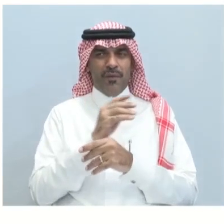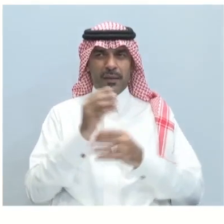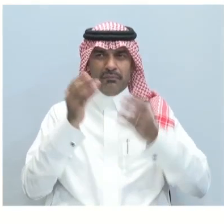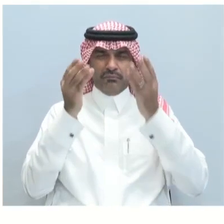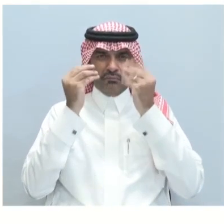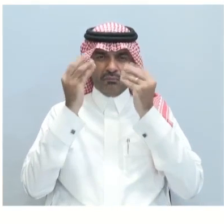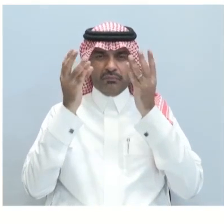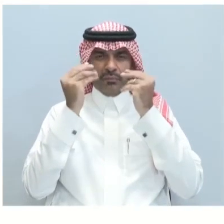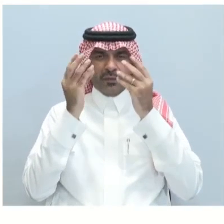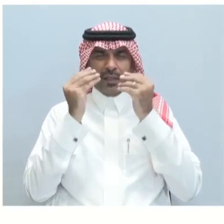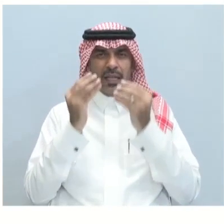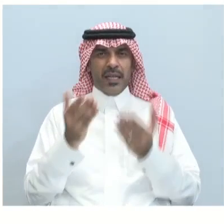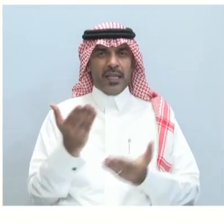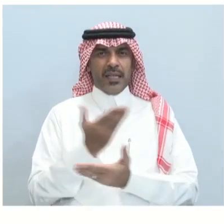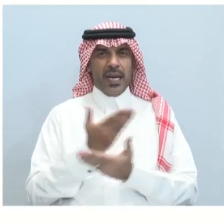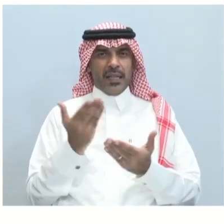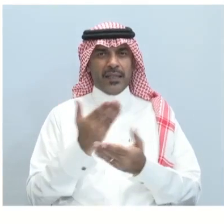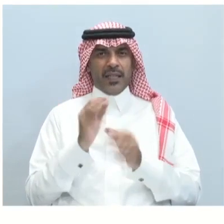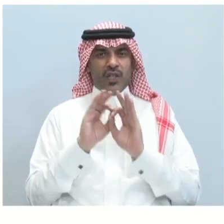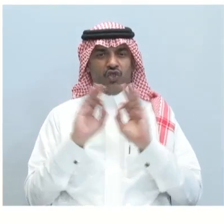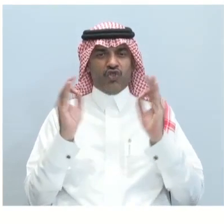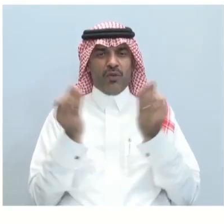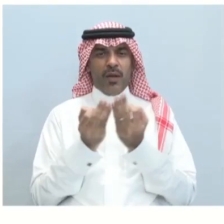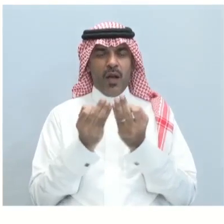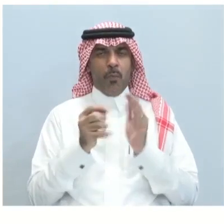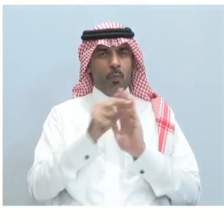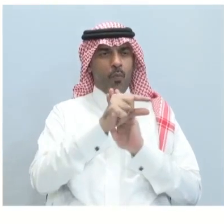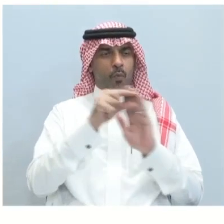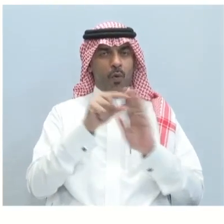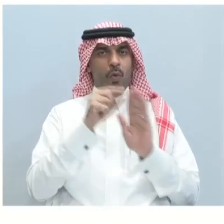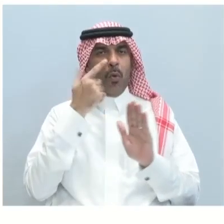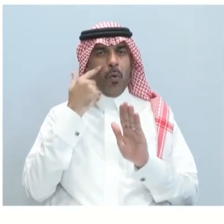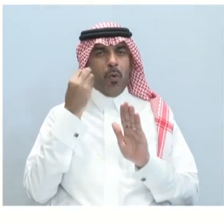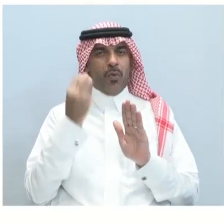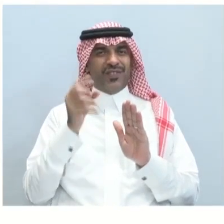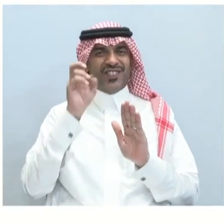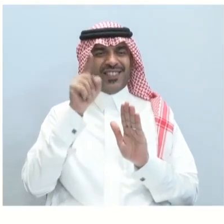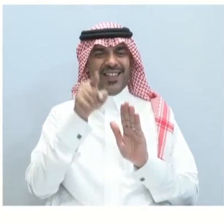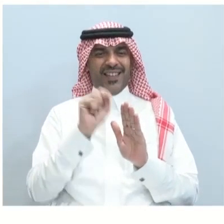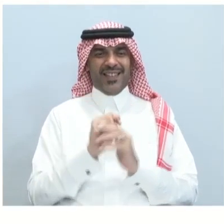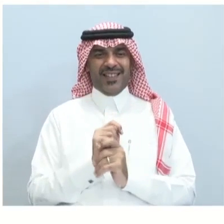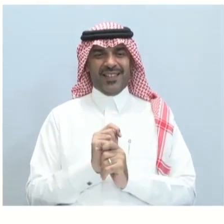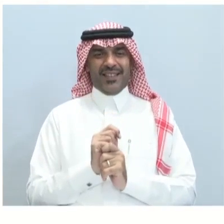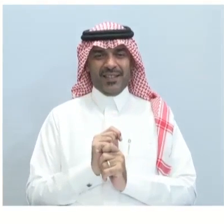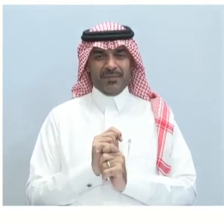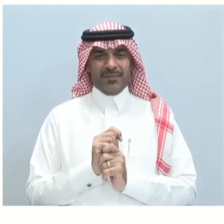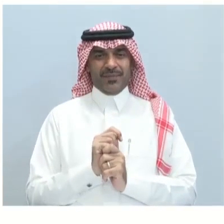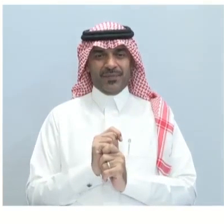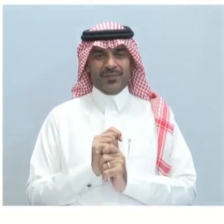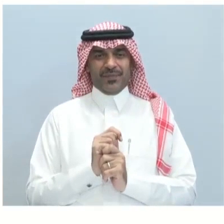الدراسات الاجتماعيه لمواضيع شيقه وجميله فور وصولها الشاطئ